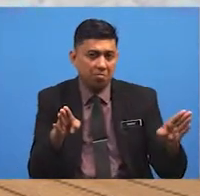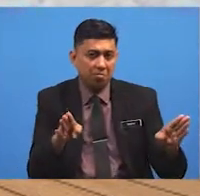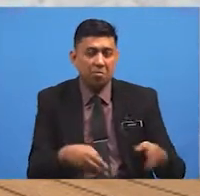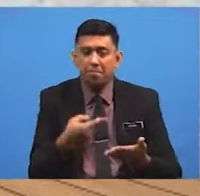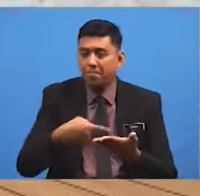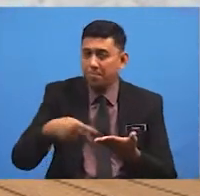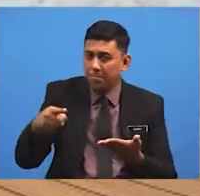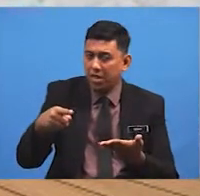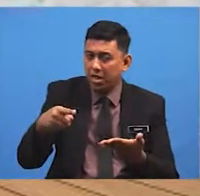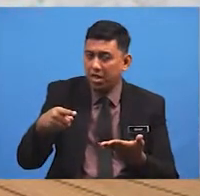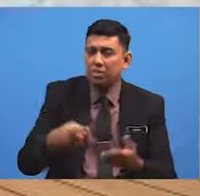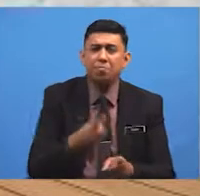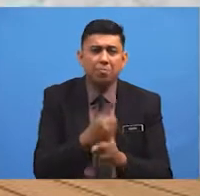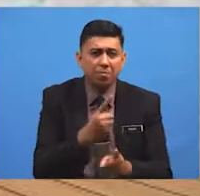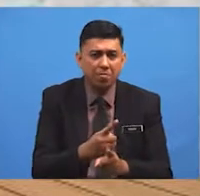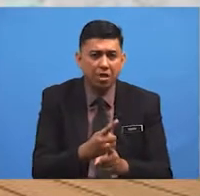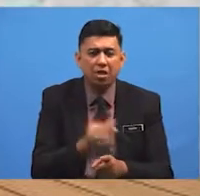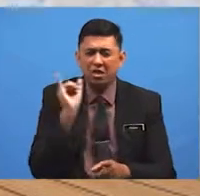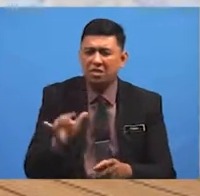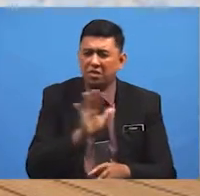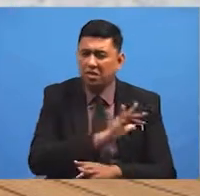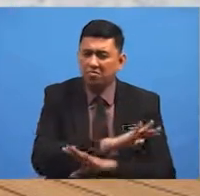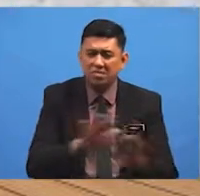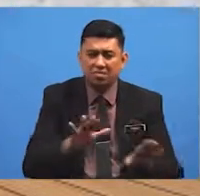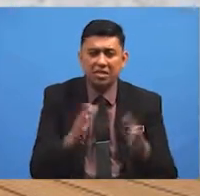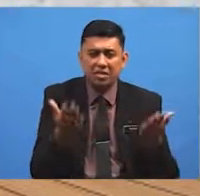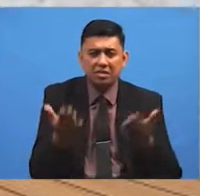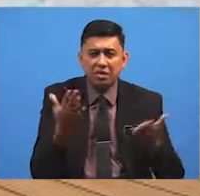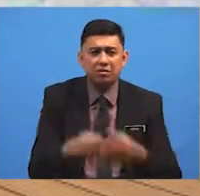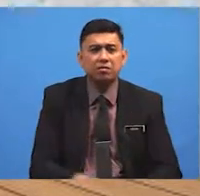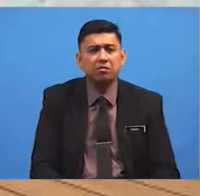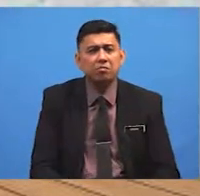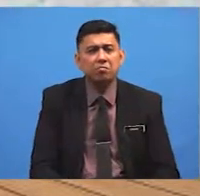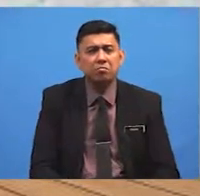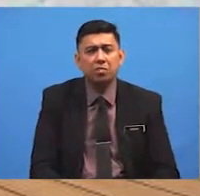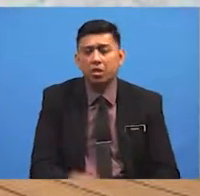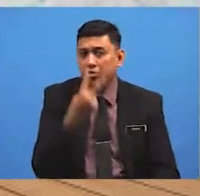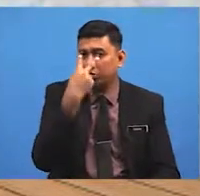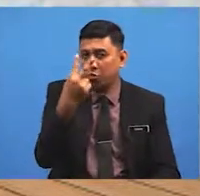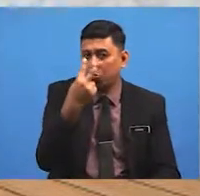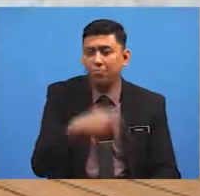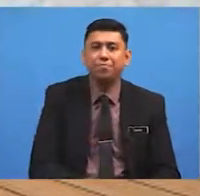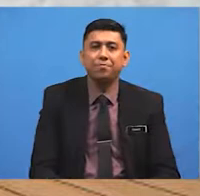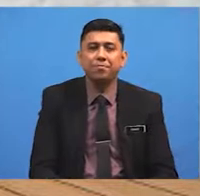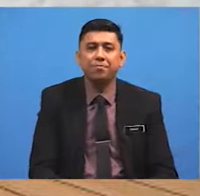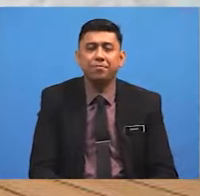pembayaran sebenar dan pembayaran yang dicakup job kita lihat